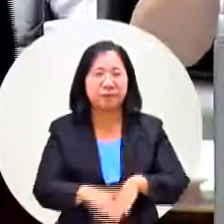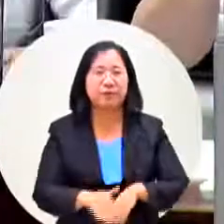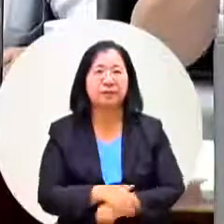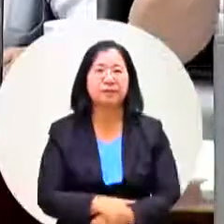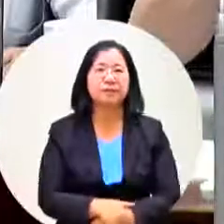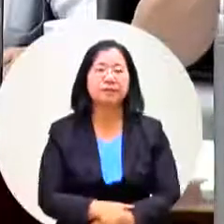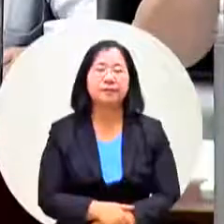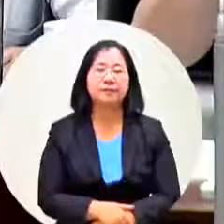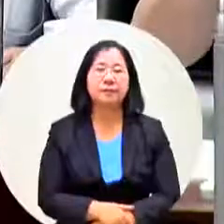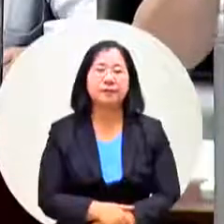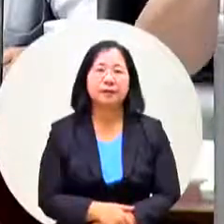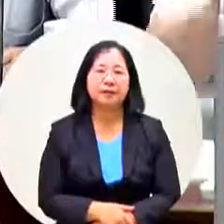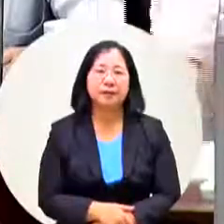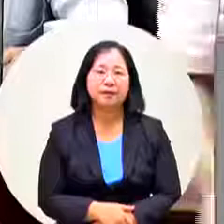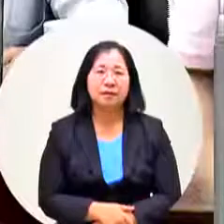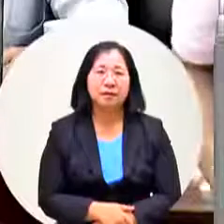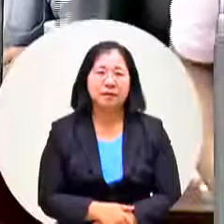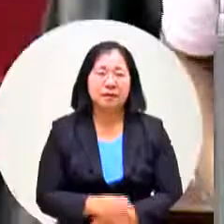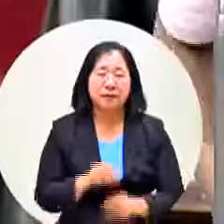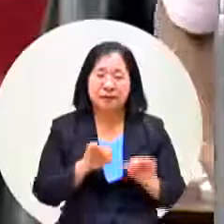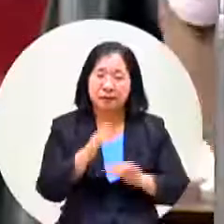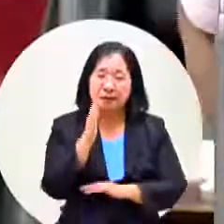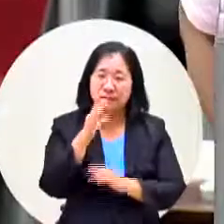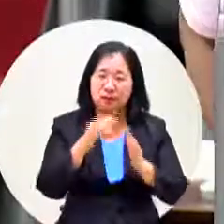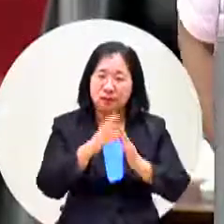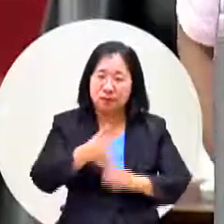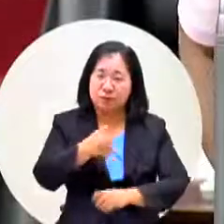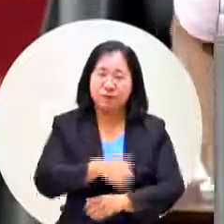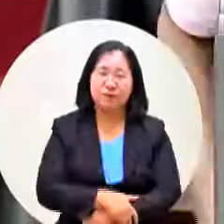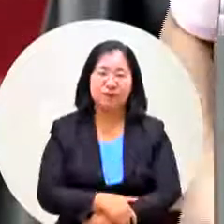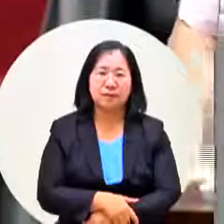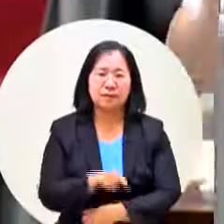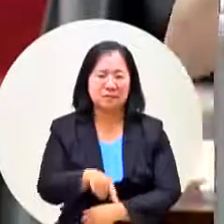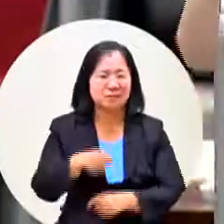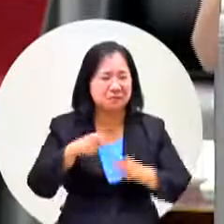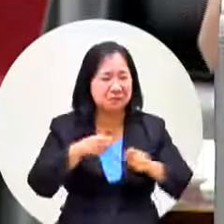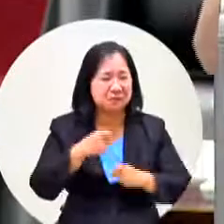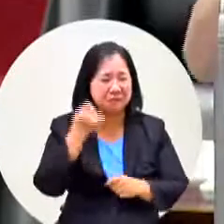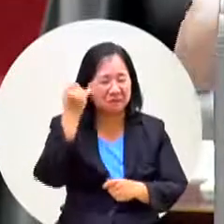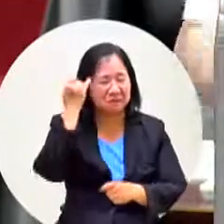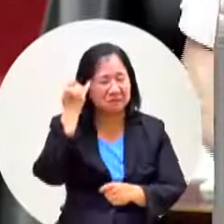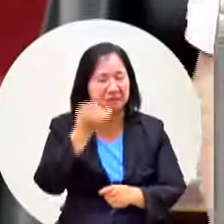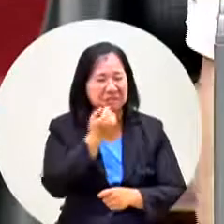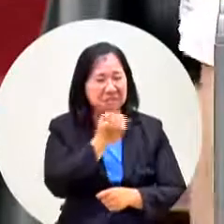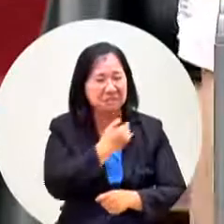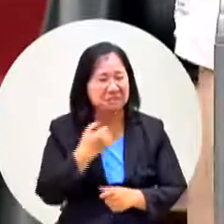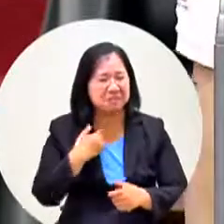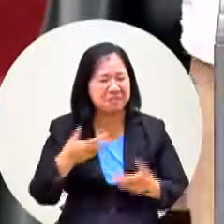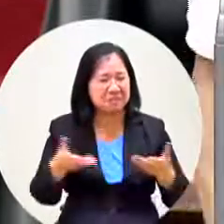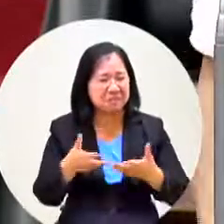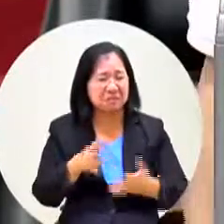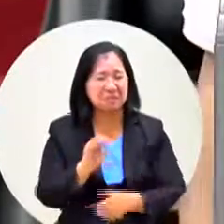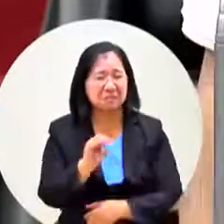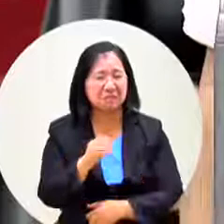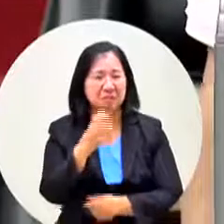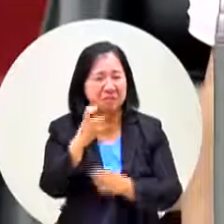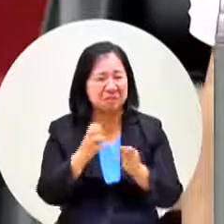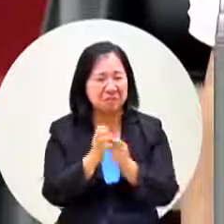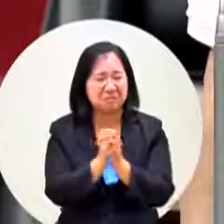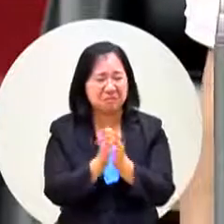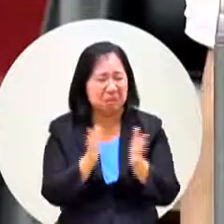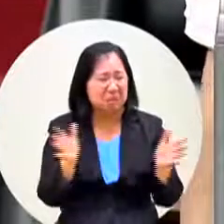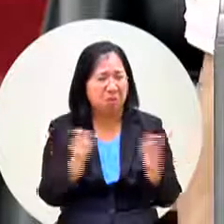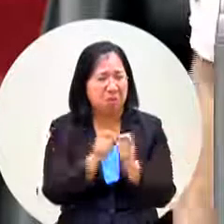提到的这个私有的。失办的部分呢、啊，当然只要有提出来申请，我们会来进行来协助。 好，你请坐。